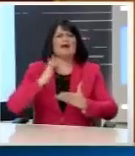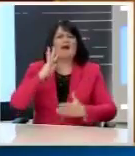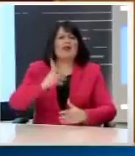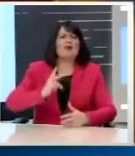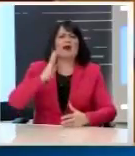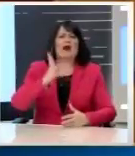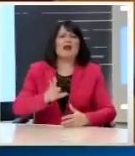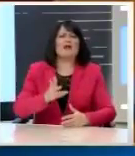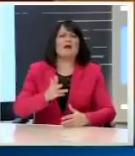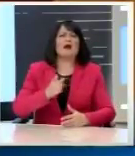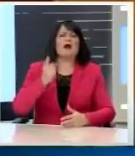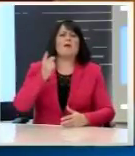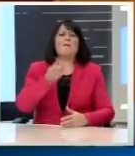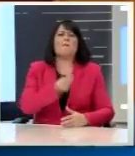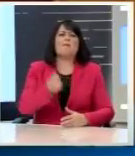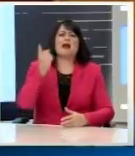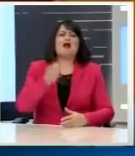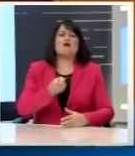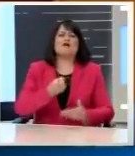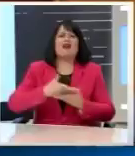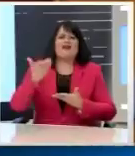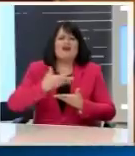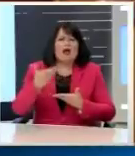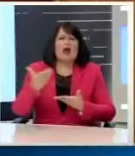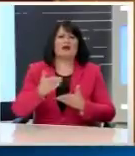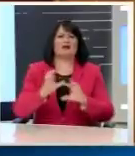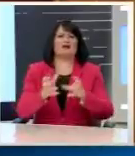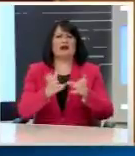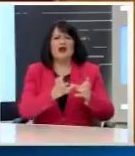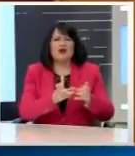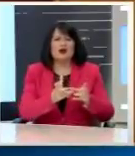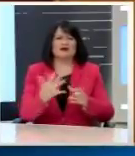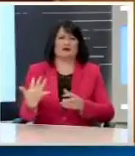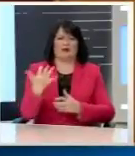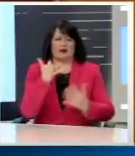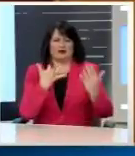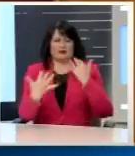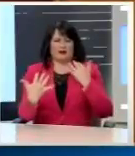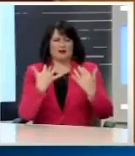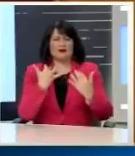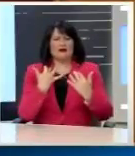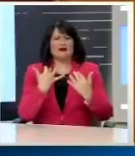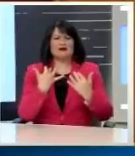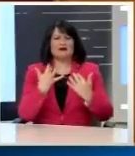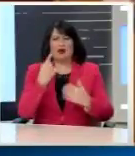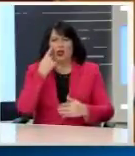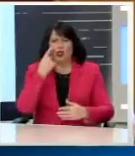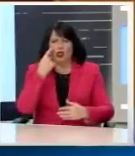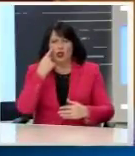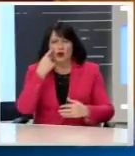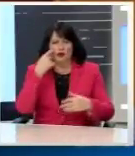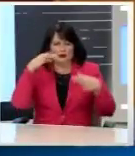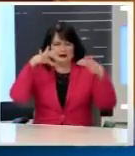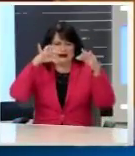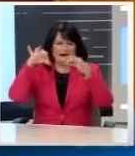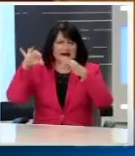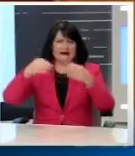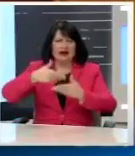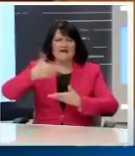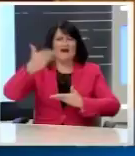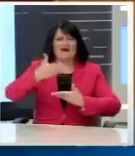την πλειοψηφία του τύπου και των μέσων ενημέρωσης. Ρίξτε μια ματιά στα κρεμασμένα πρωτοσέλιδα των